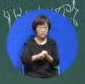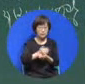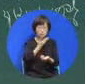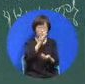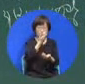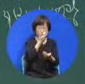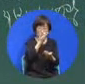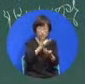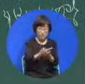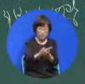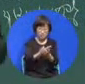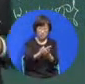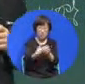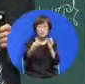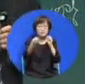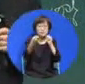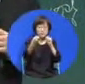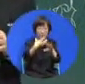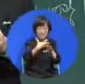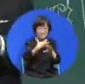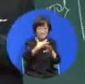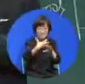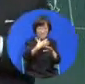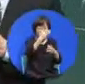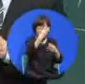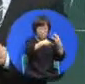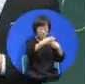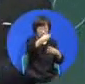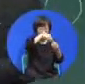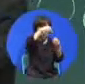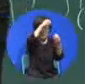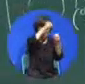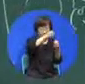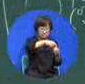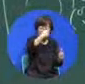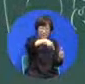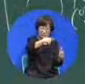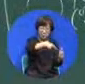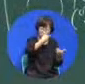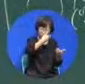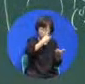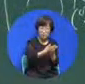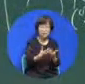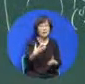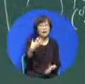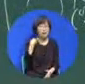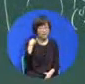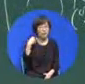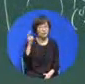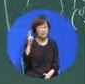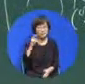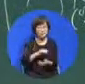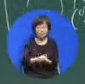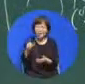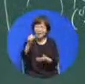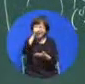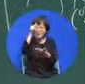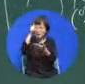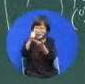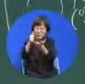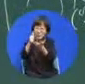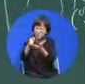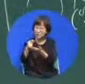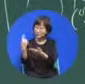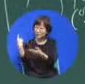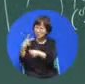I am praying right now and hoping that in this remnant age he's going to leave behind something in history. 교수님과 우리의